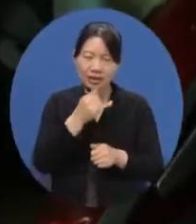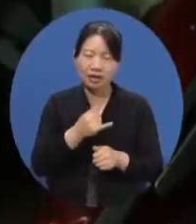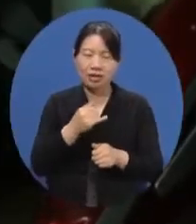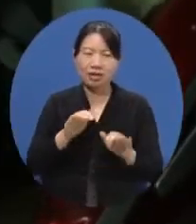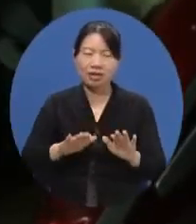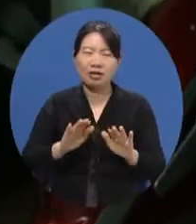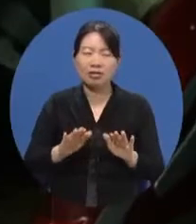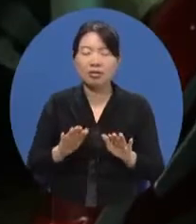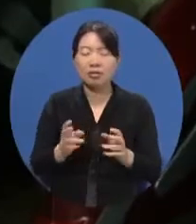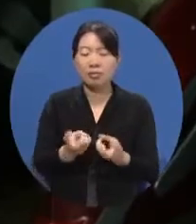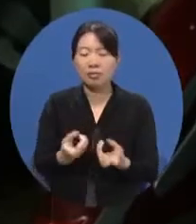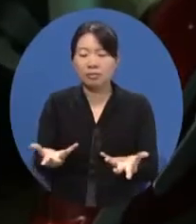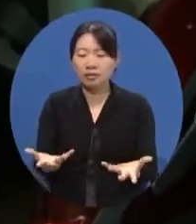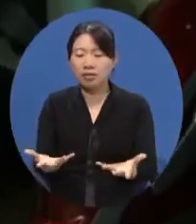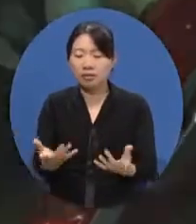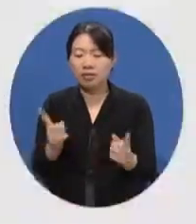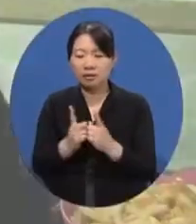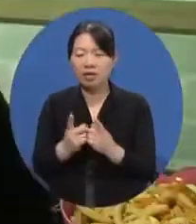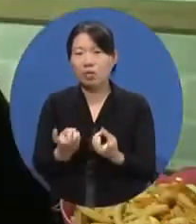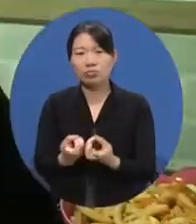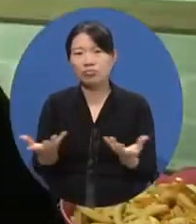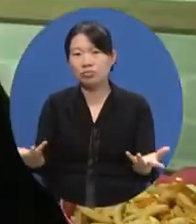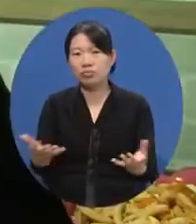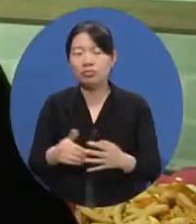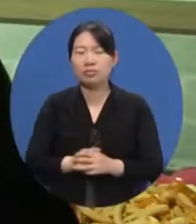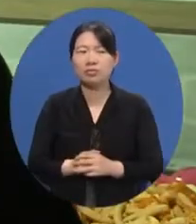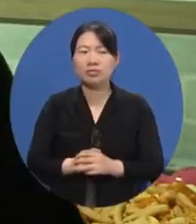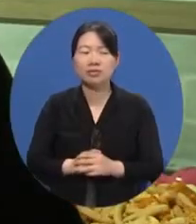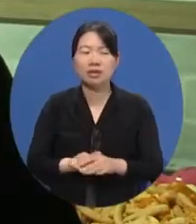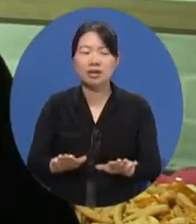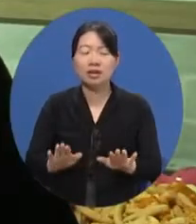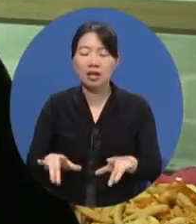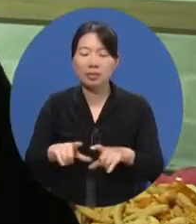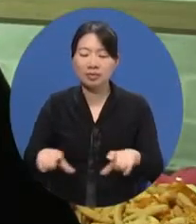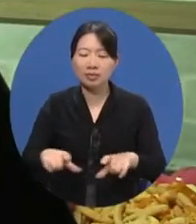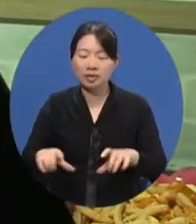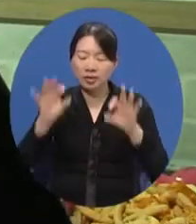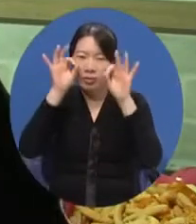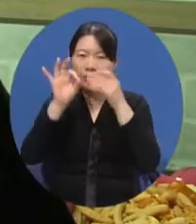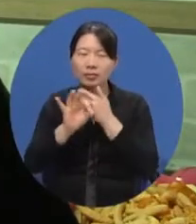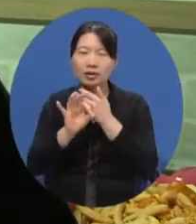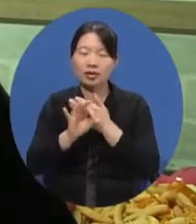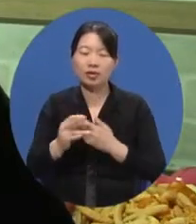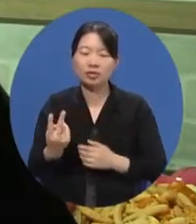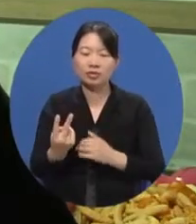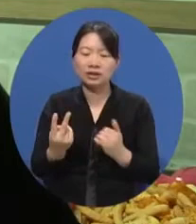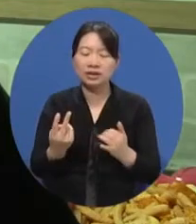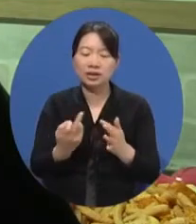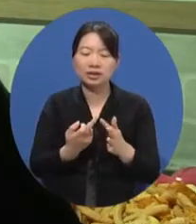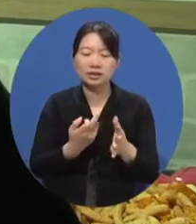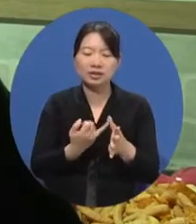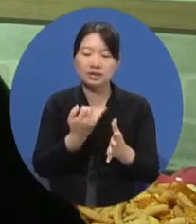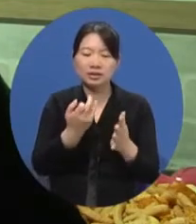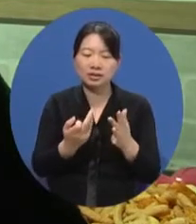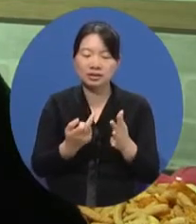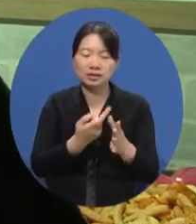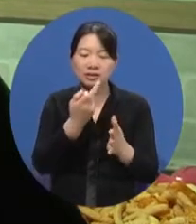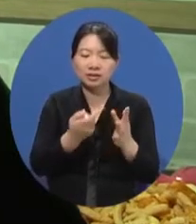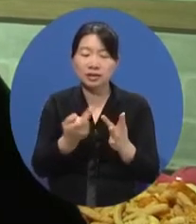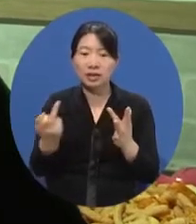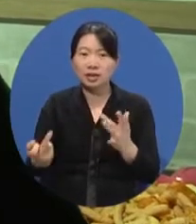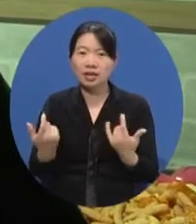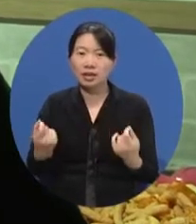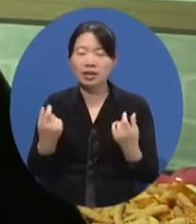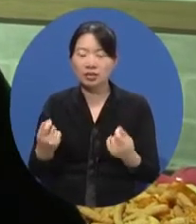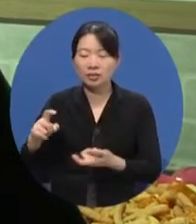상길이는 속수무책으로 당하기만 합니다. 평소에 이제 평소에 보면은 둘이 큰 애하고 작은 애하고 같이